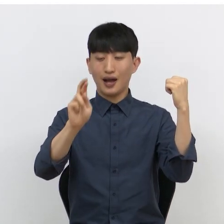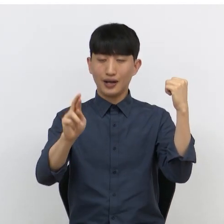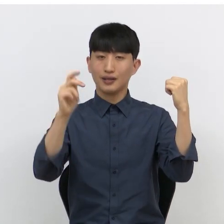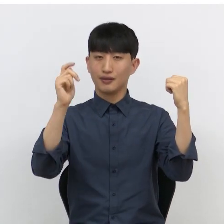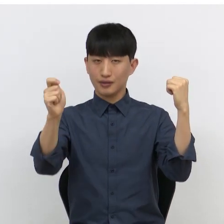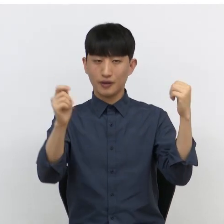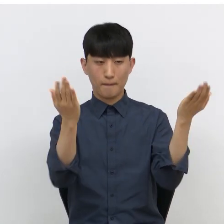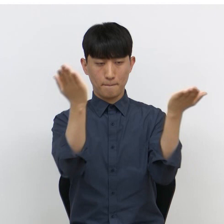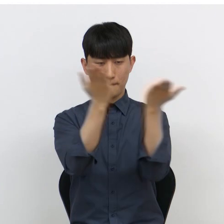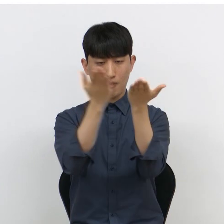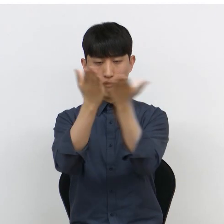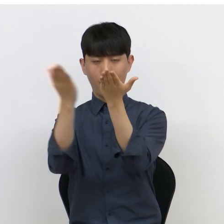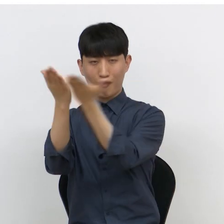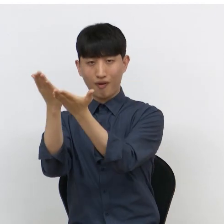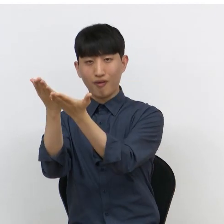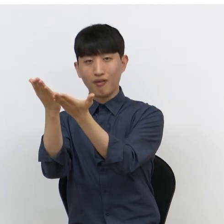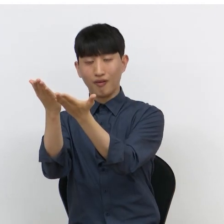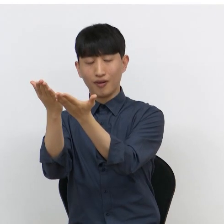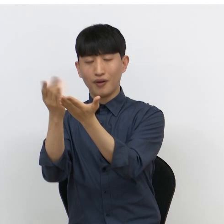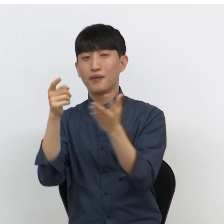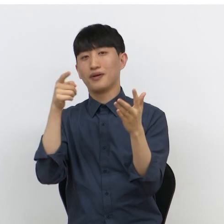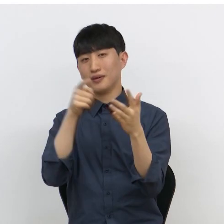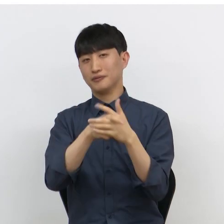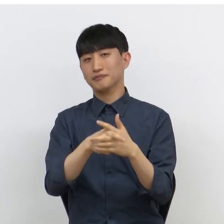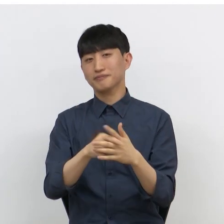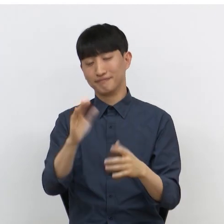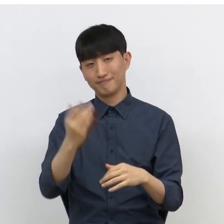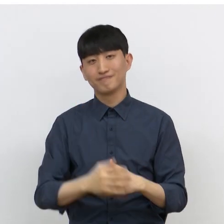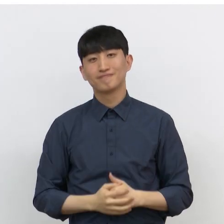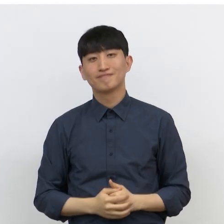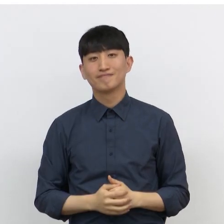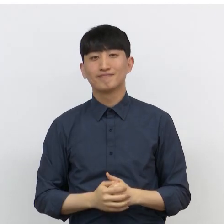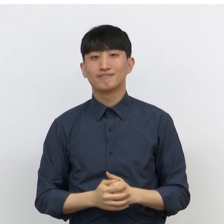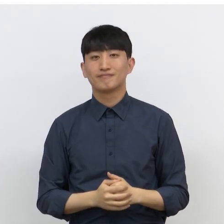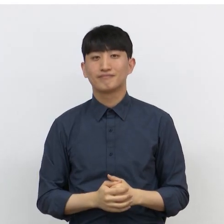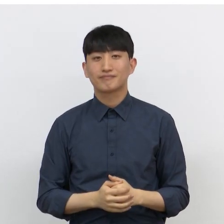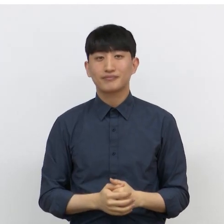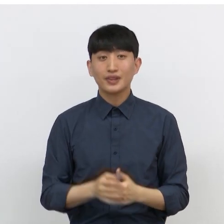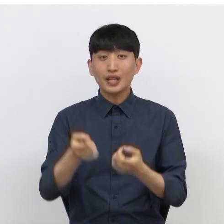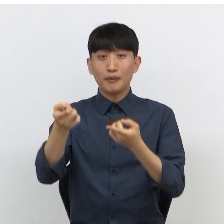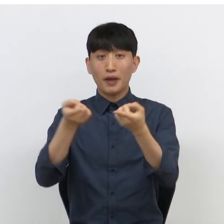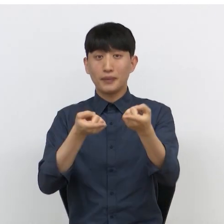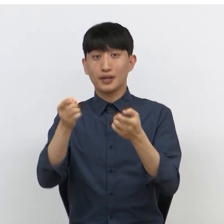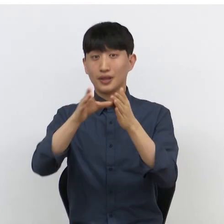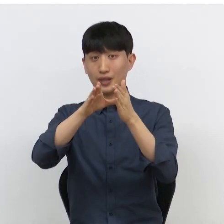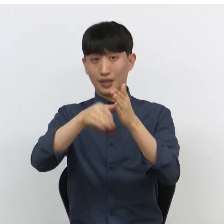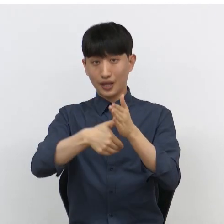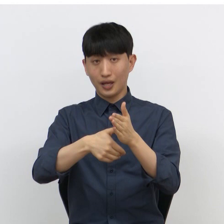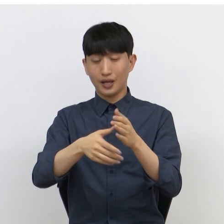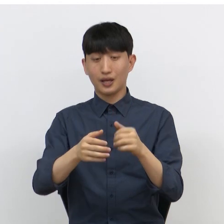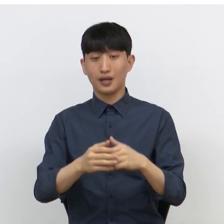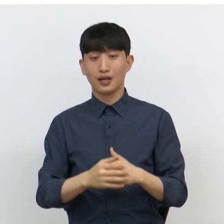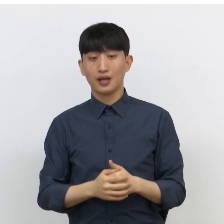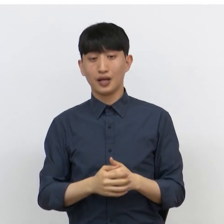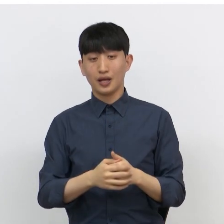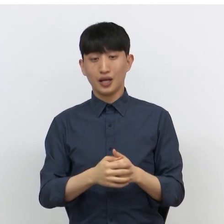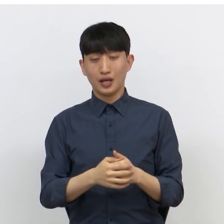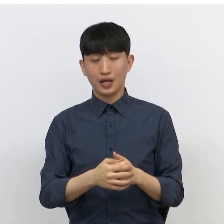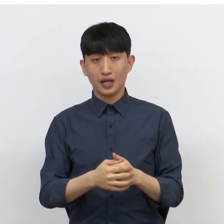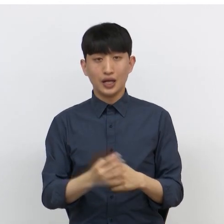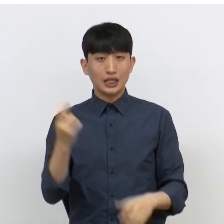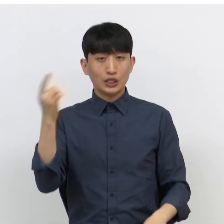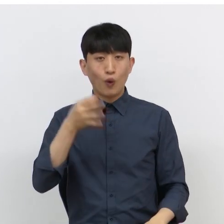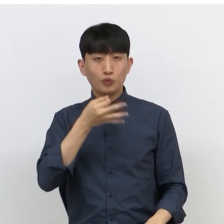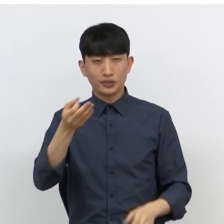거의 일치한 것을 확인할 수 있었습니다. 자, 그리고 이제 매핑하다 보면 신호음 처리